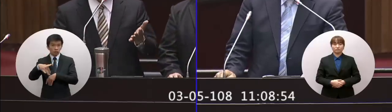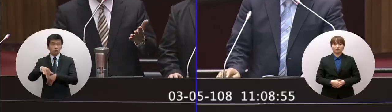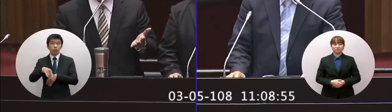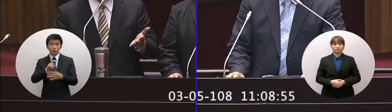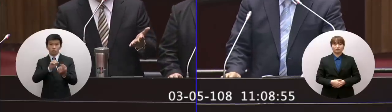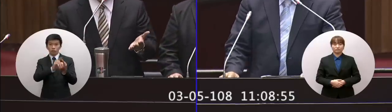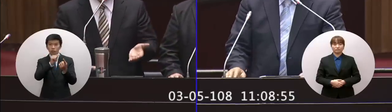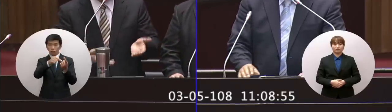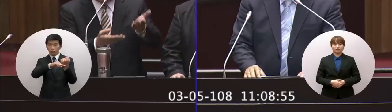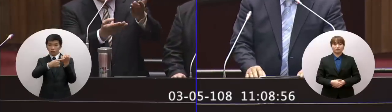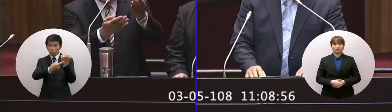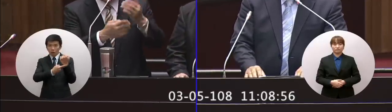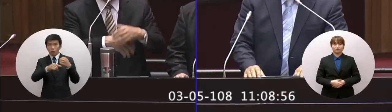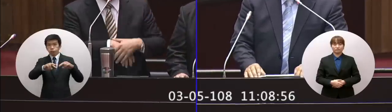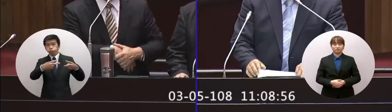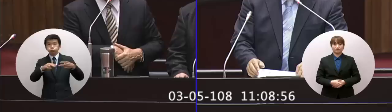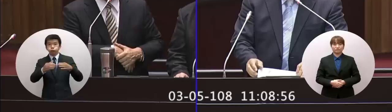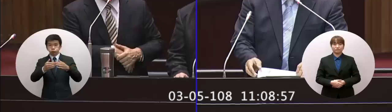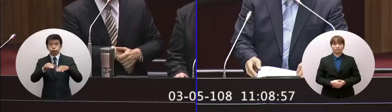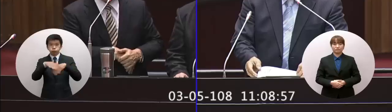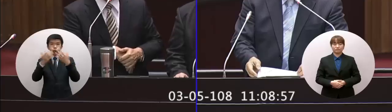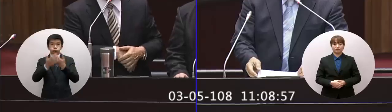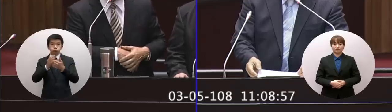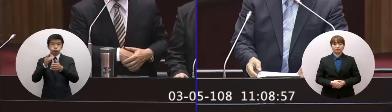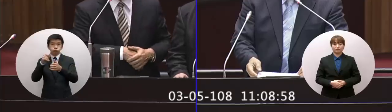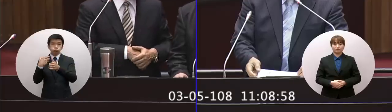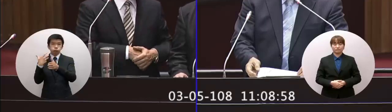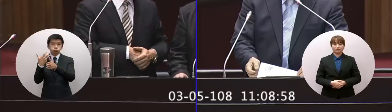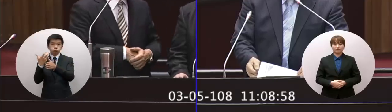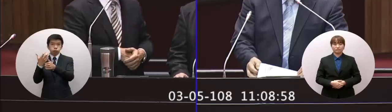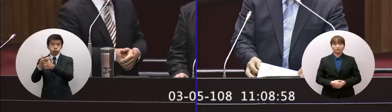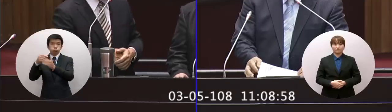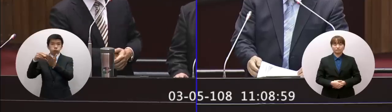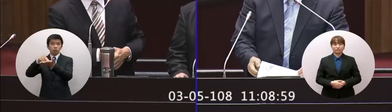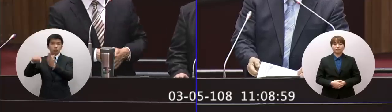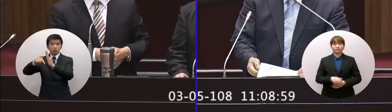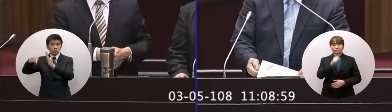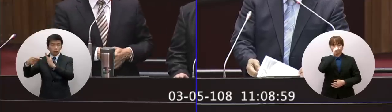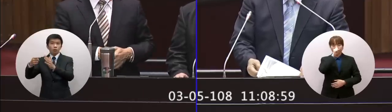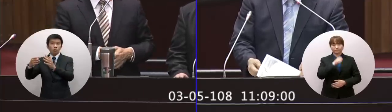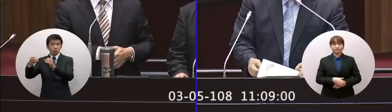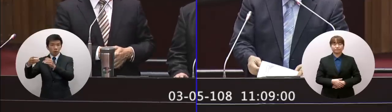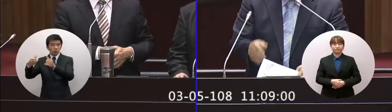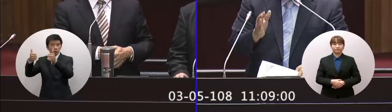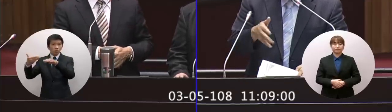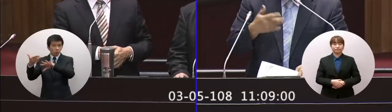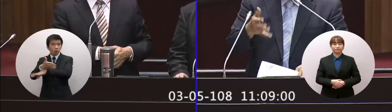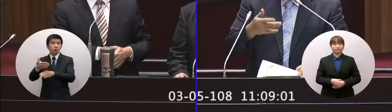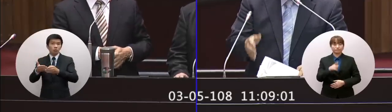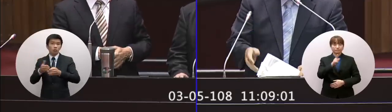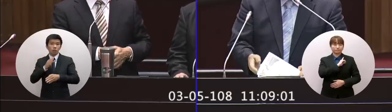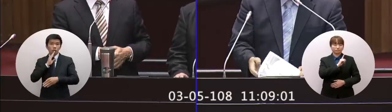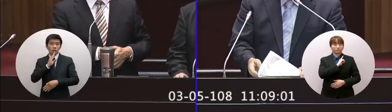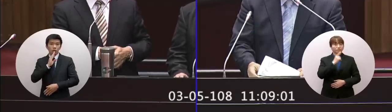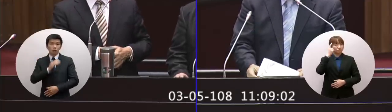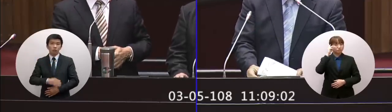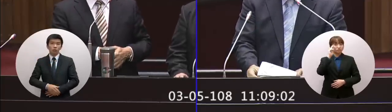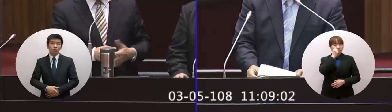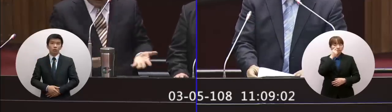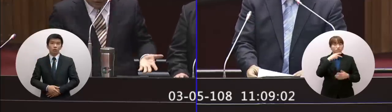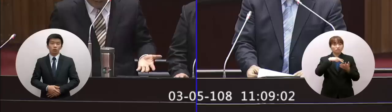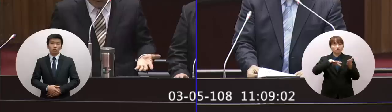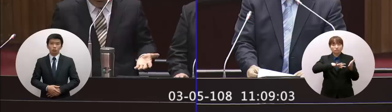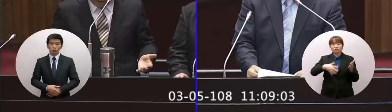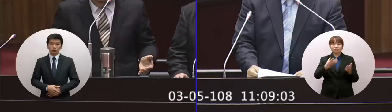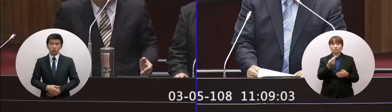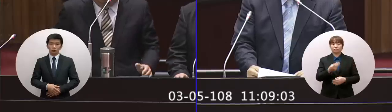修正修改要经过大院贵院同意。 OK。你自己并没有什么特别的立场，